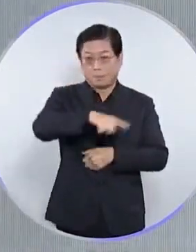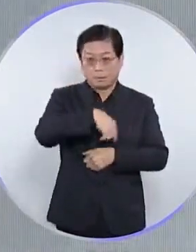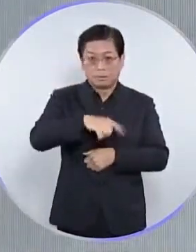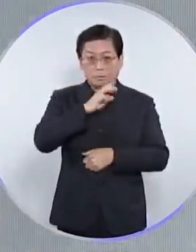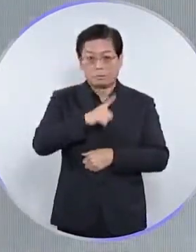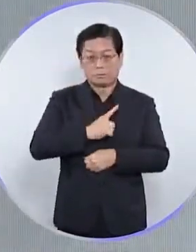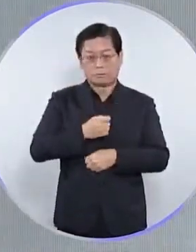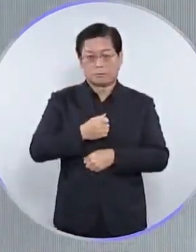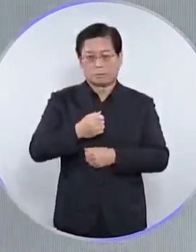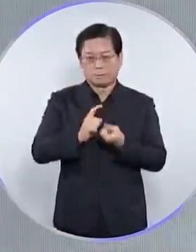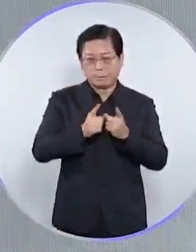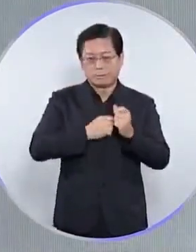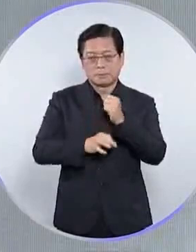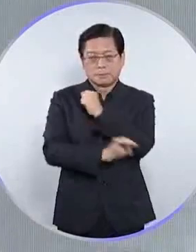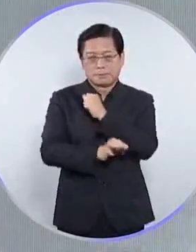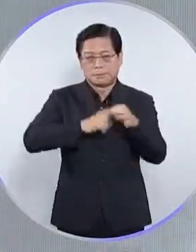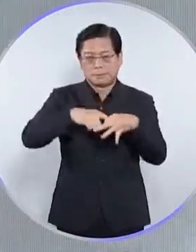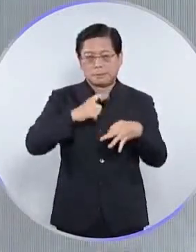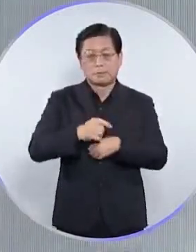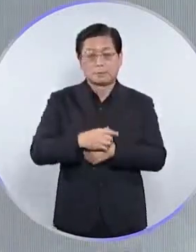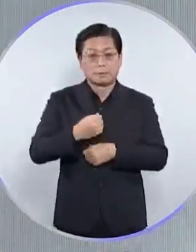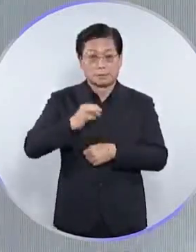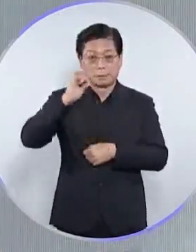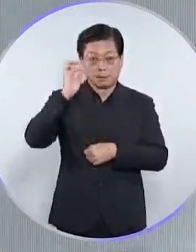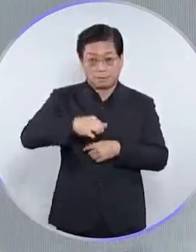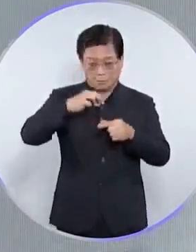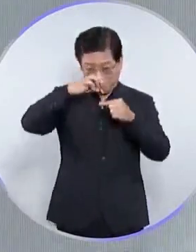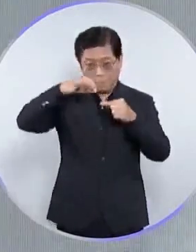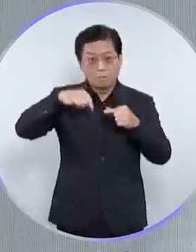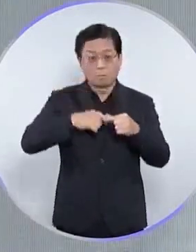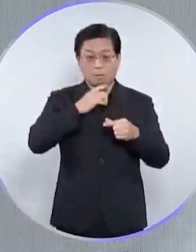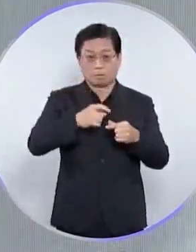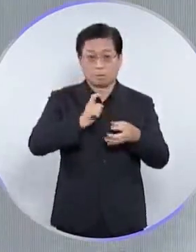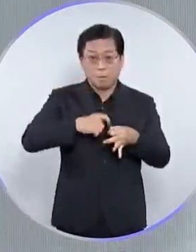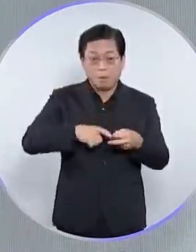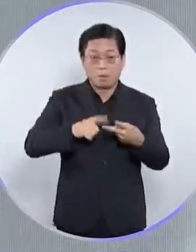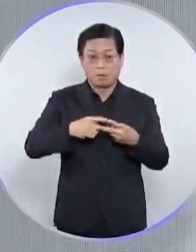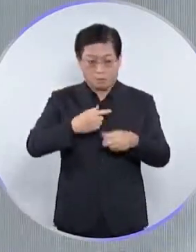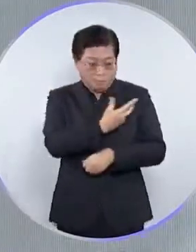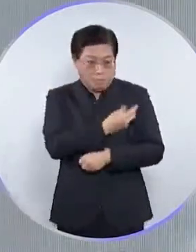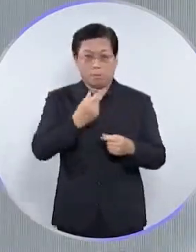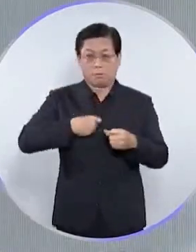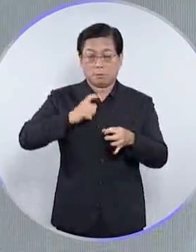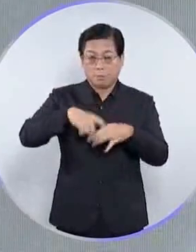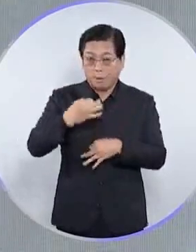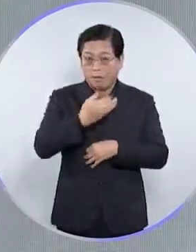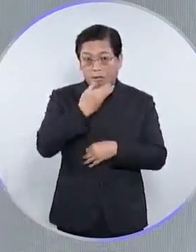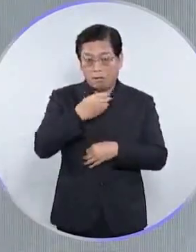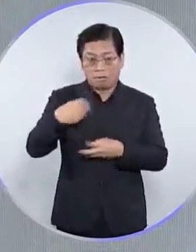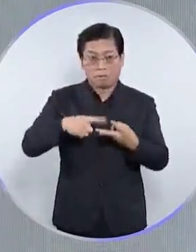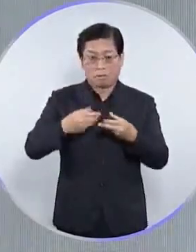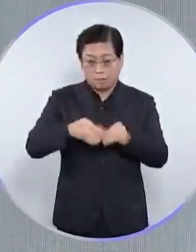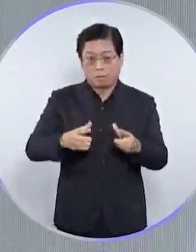黑心钱啊，切快筛赚快筛，切疫苗赚疫苗，连食安的问题，欠